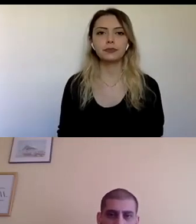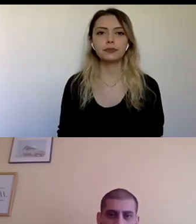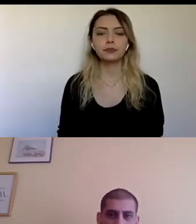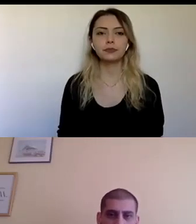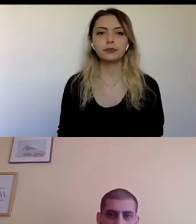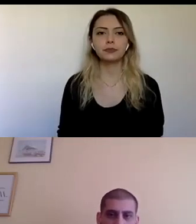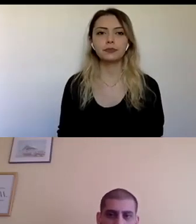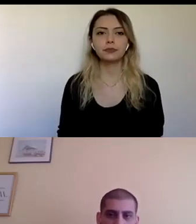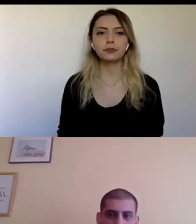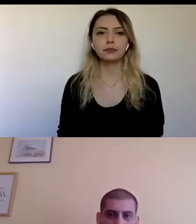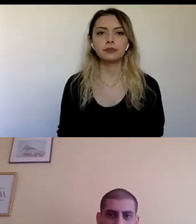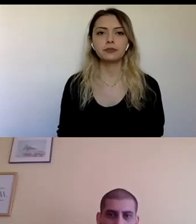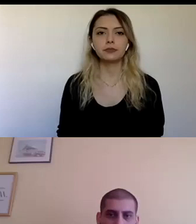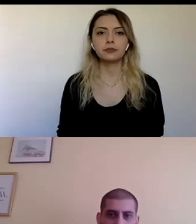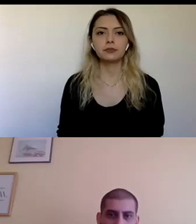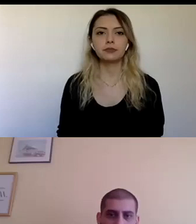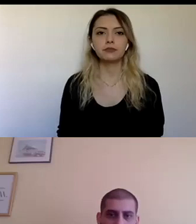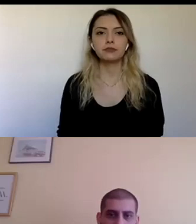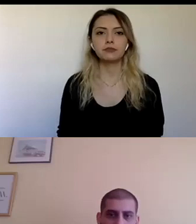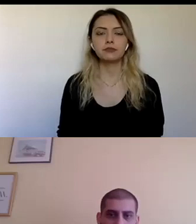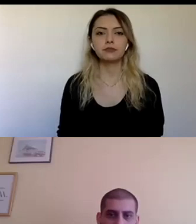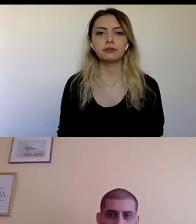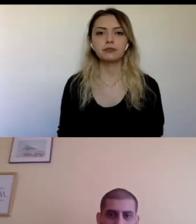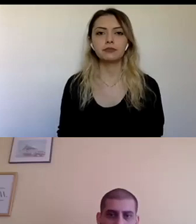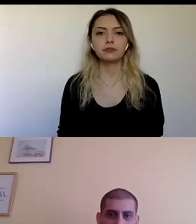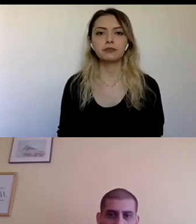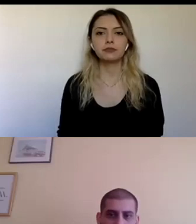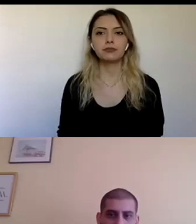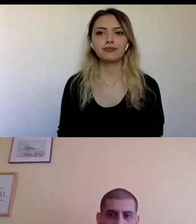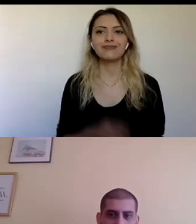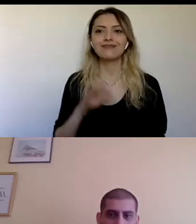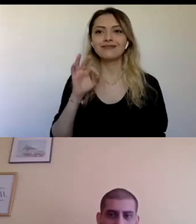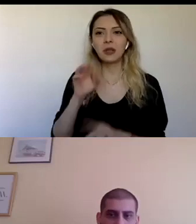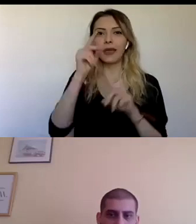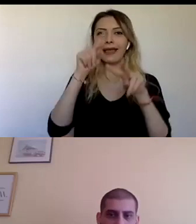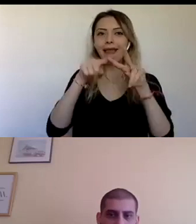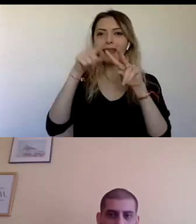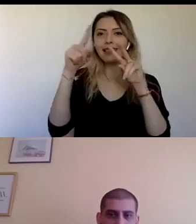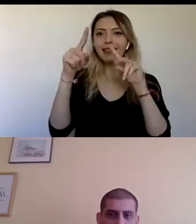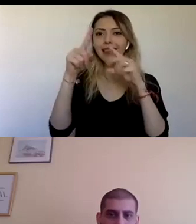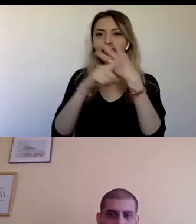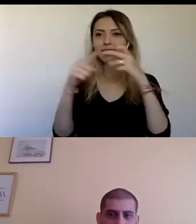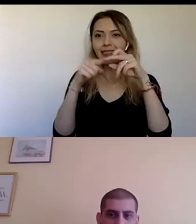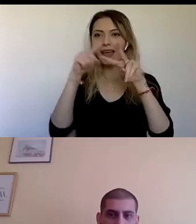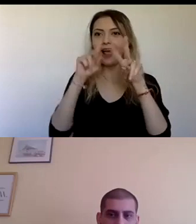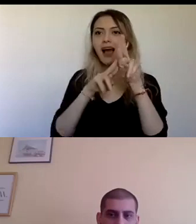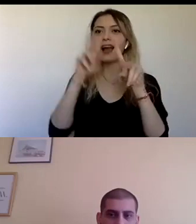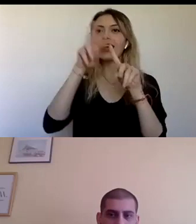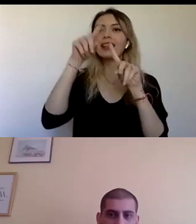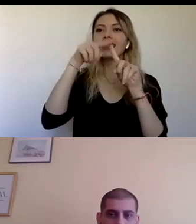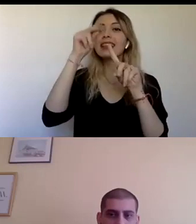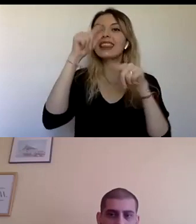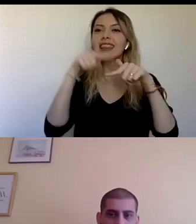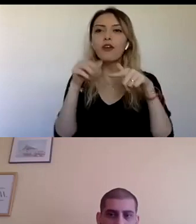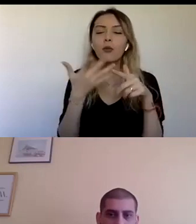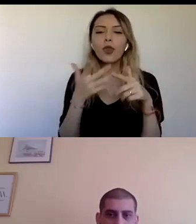Birkaç tane interaktif araç var. Bu arada da hem Pelin'e belki bir nefes arası verebiliriz diye. Bir çalışma yapıyorsunuz insanlarla beraber. Bu